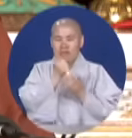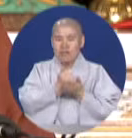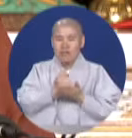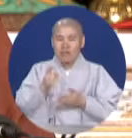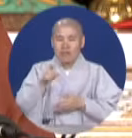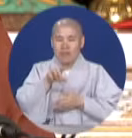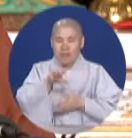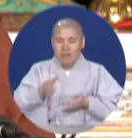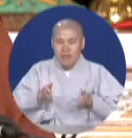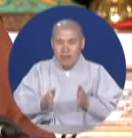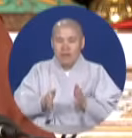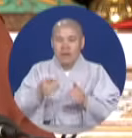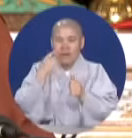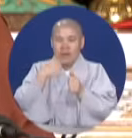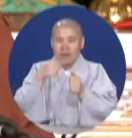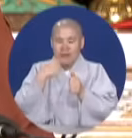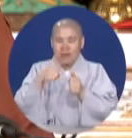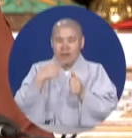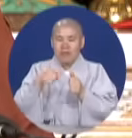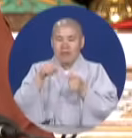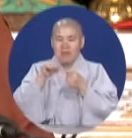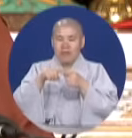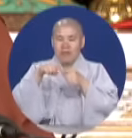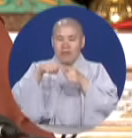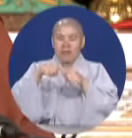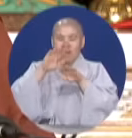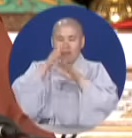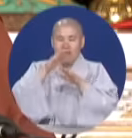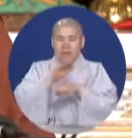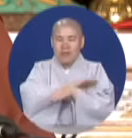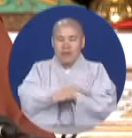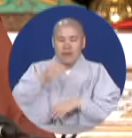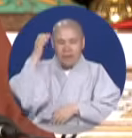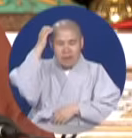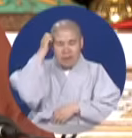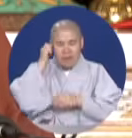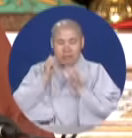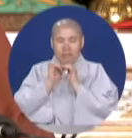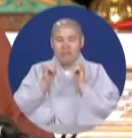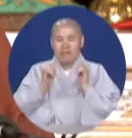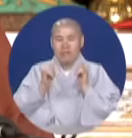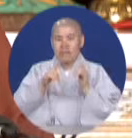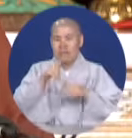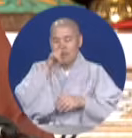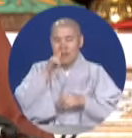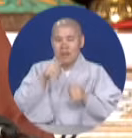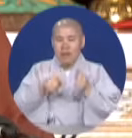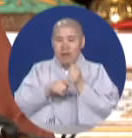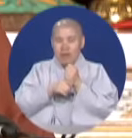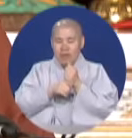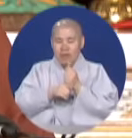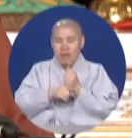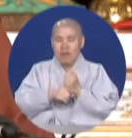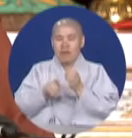뭘 가르치고 그냥 따라랑 얘기하는 이게 이제 과학불교학이에요.